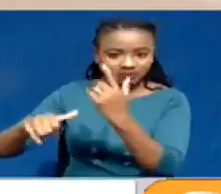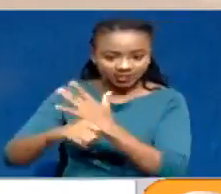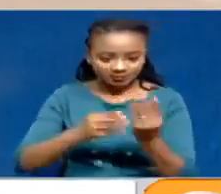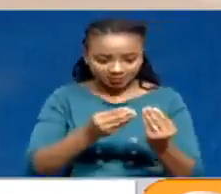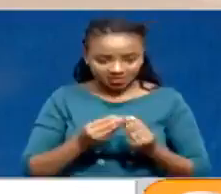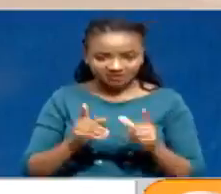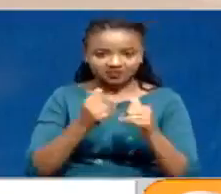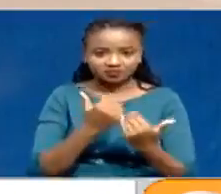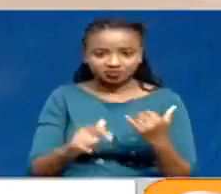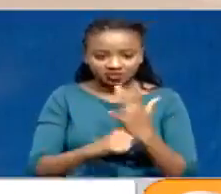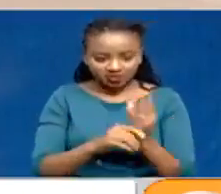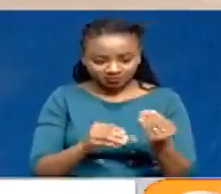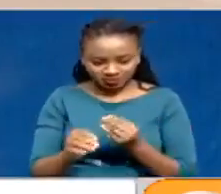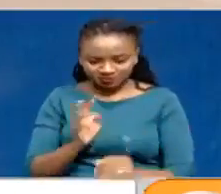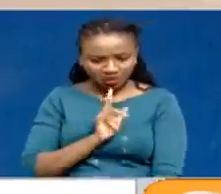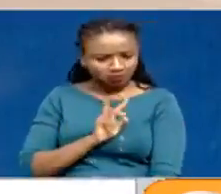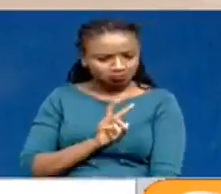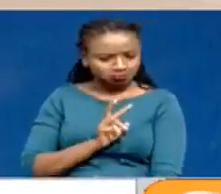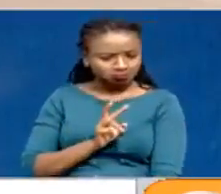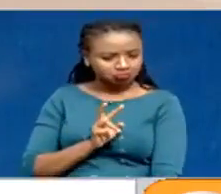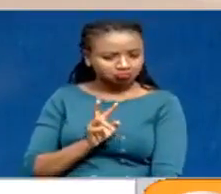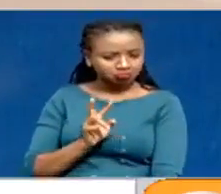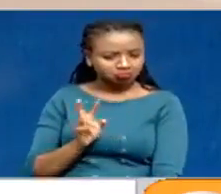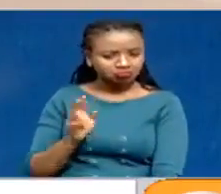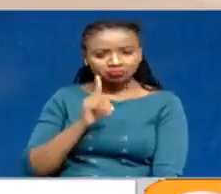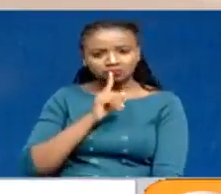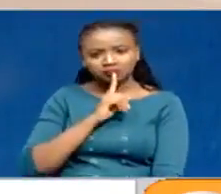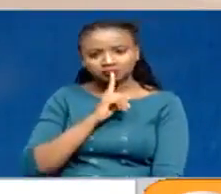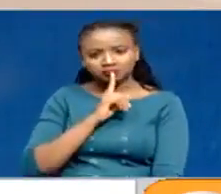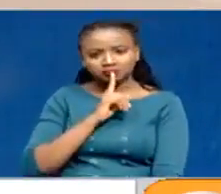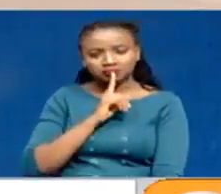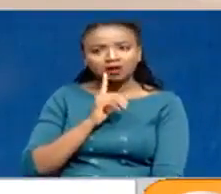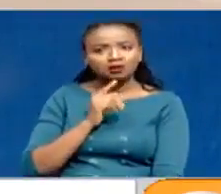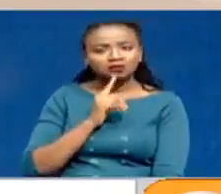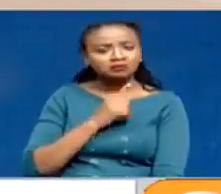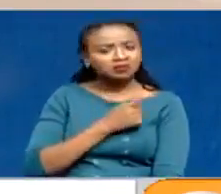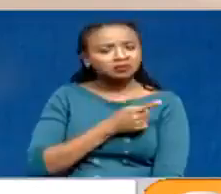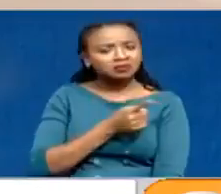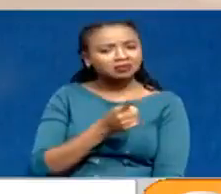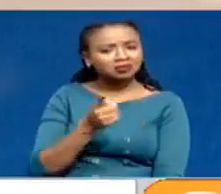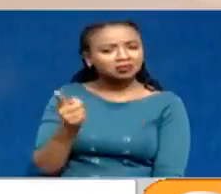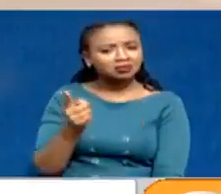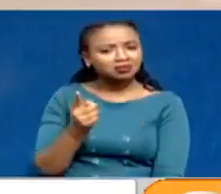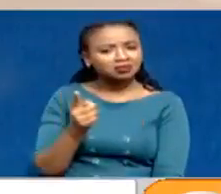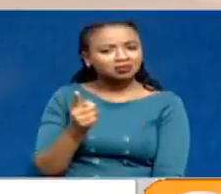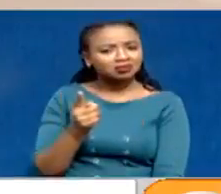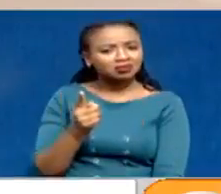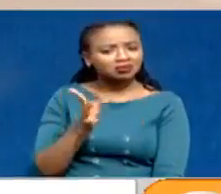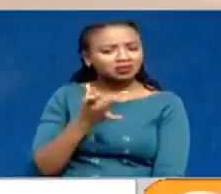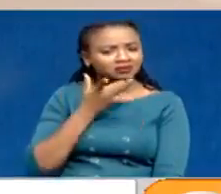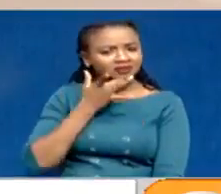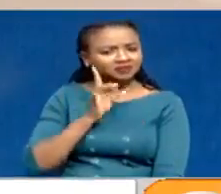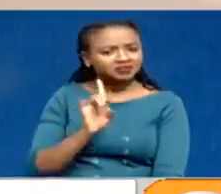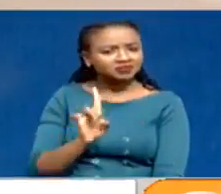wao. Daktari akaanza kuwatazama kwa muda akiwa kimya. Alafu akasema, nyinyi wote mna mapendeleo